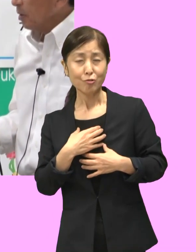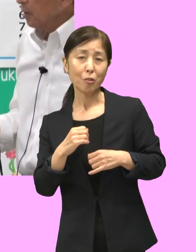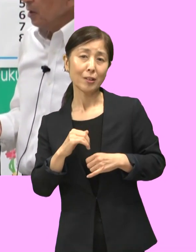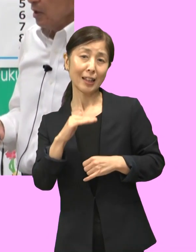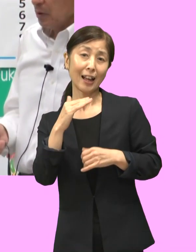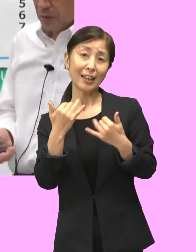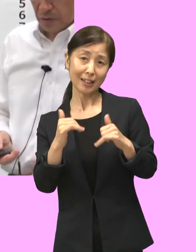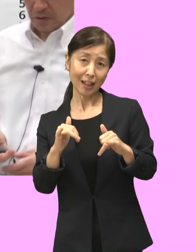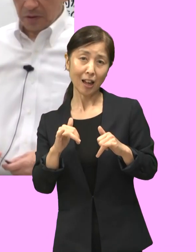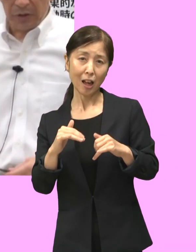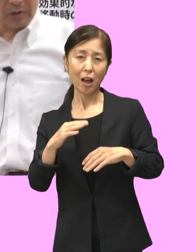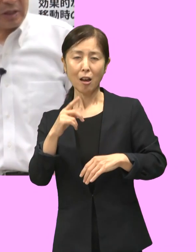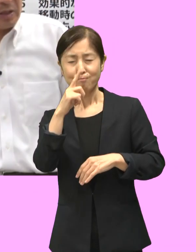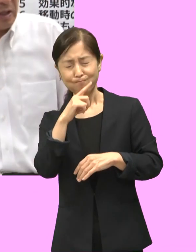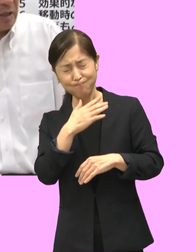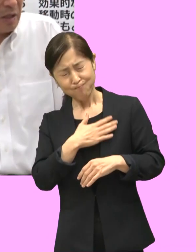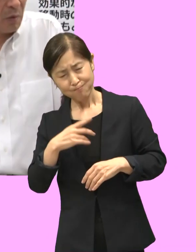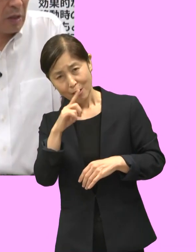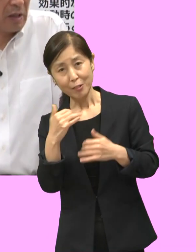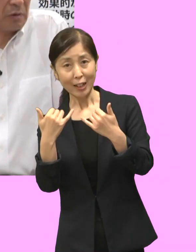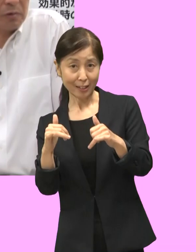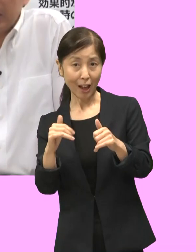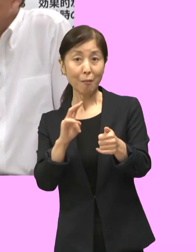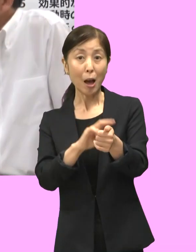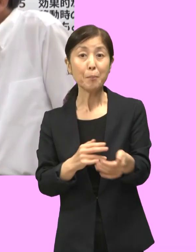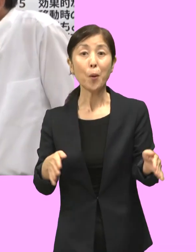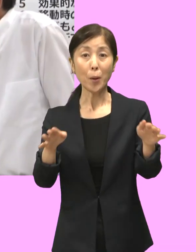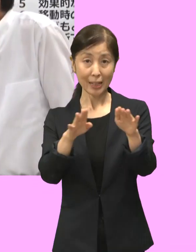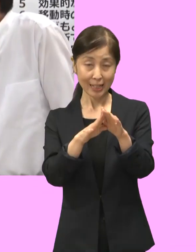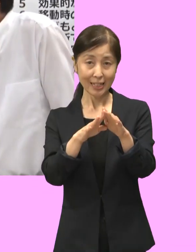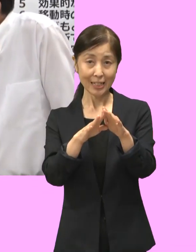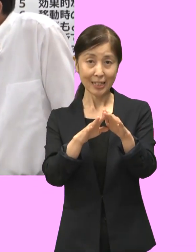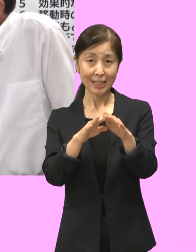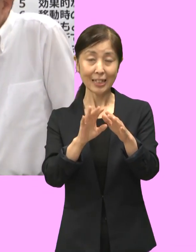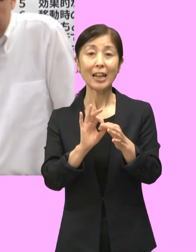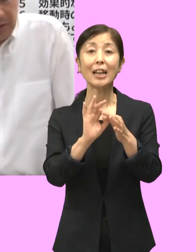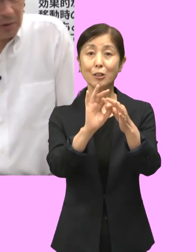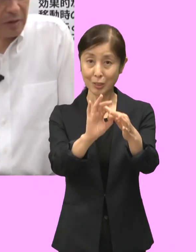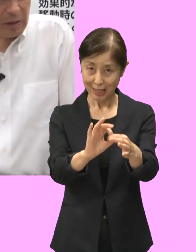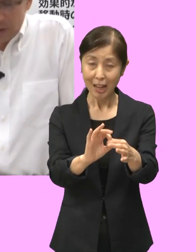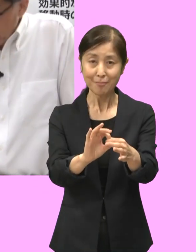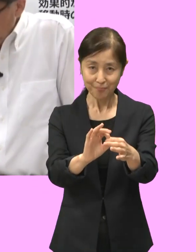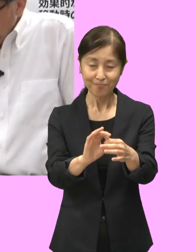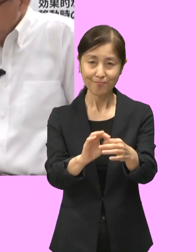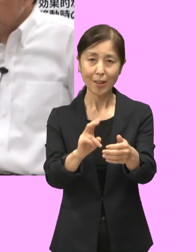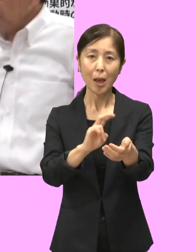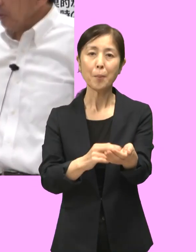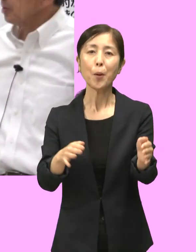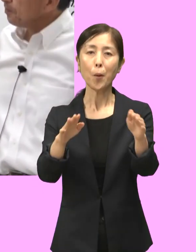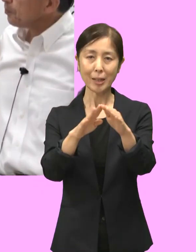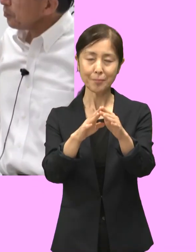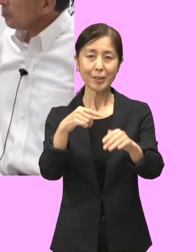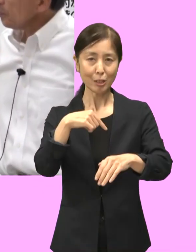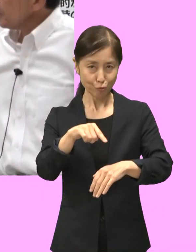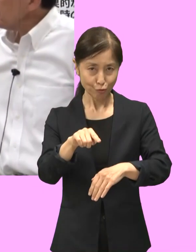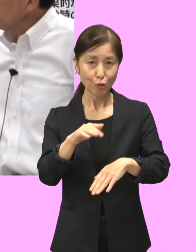は医療機関にご連絡の上受診をしていただきたいというふうに思